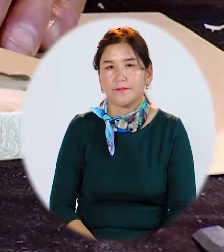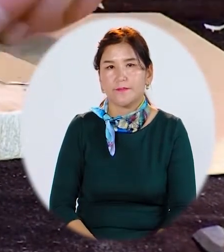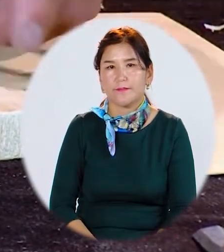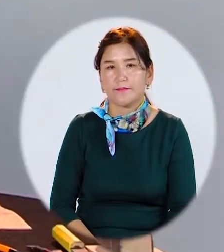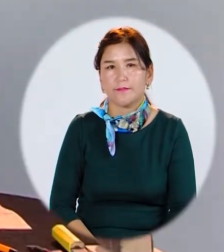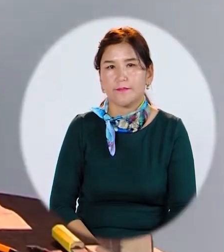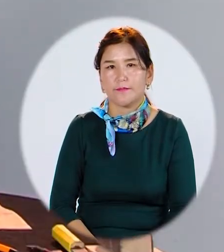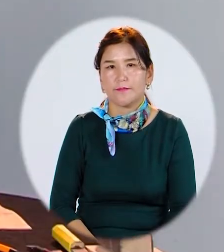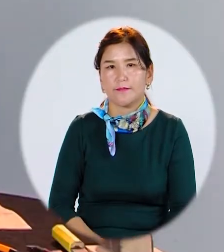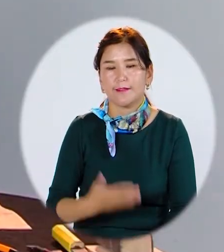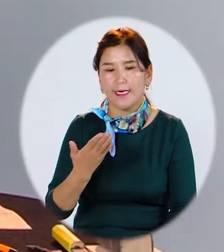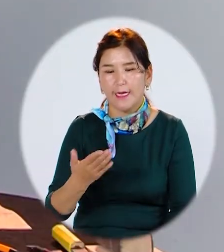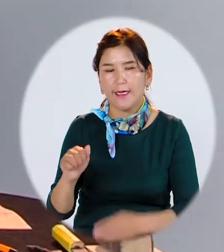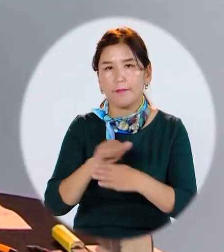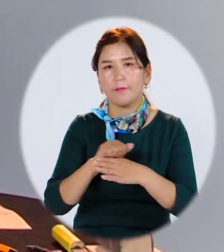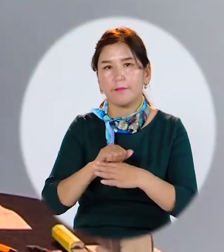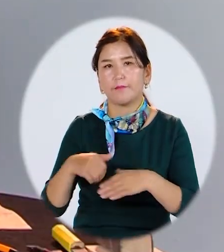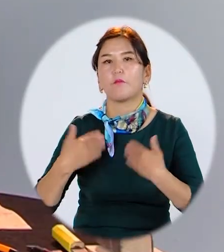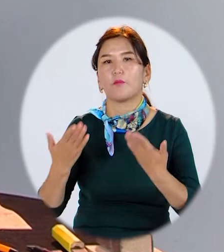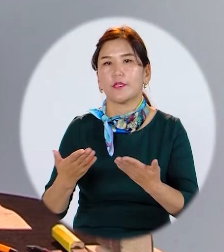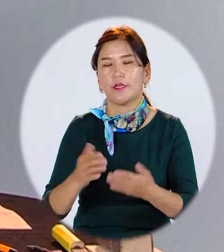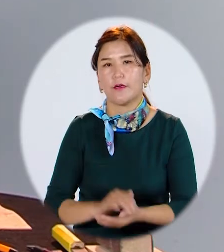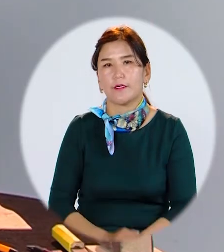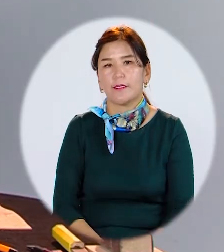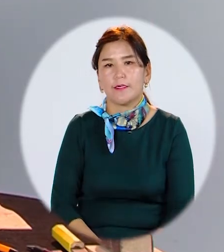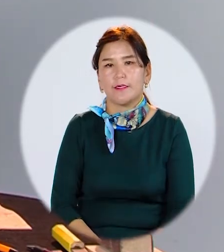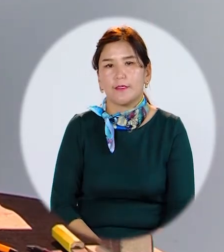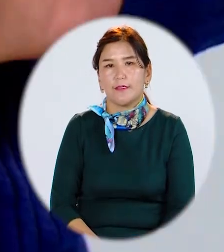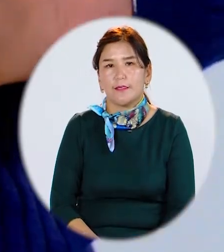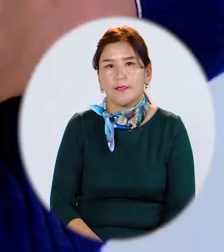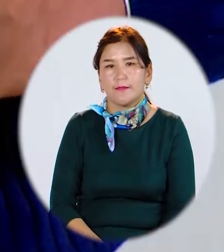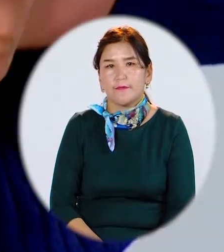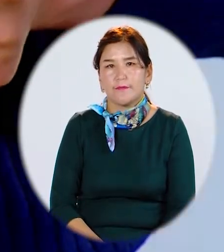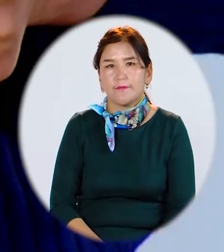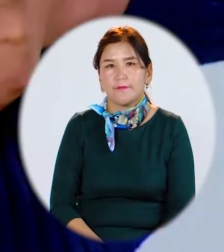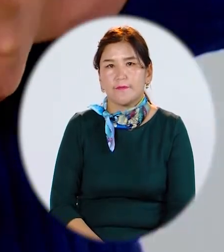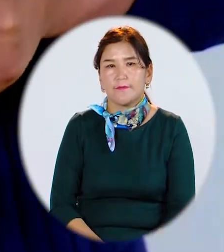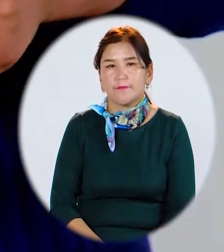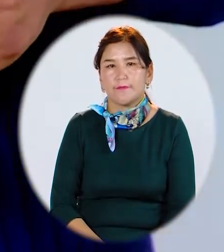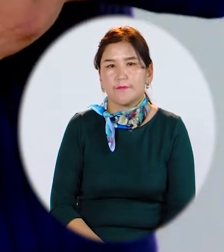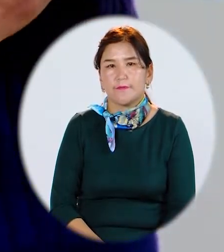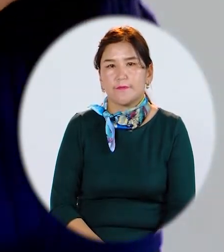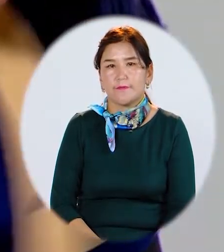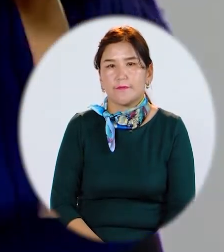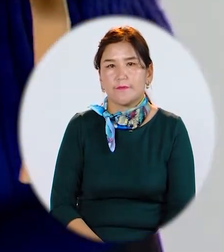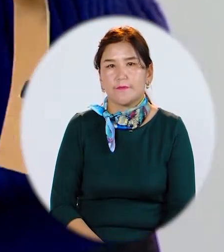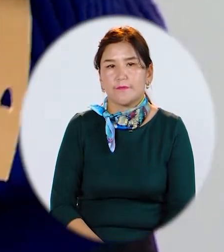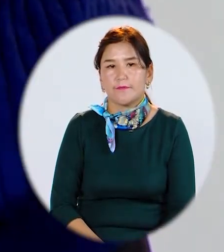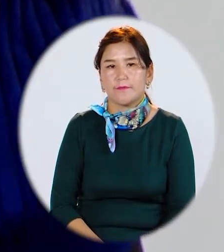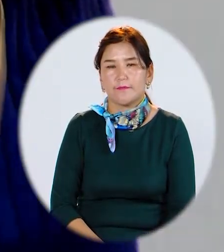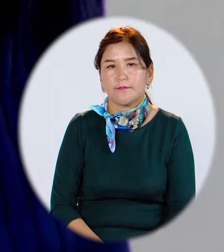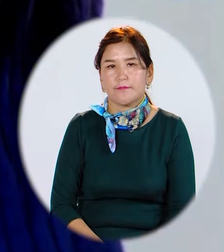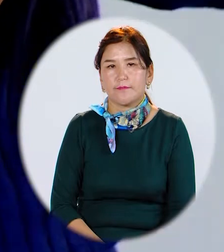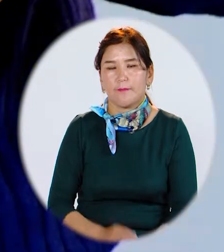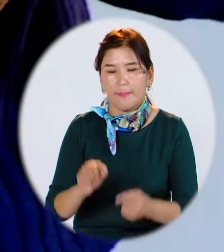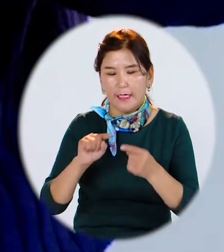За ингээд бэлэн боллоо. За та жоохон хагас ингээд зүүрийн зөөлж өгнө